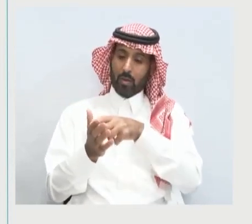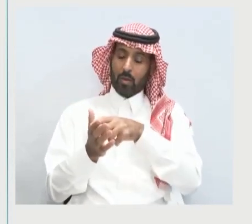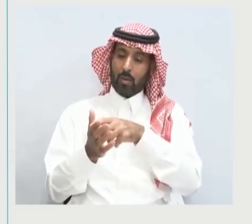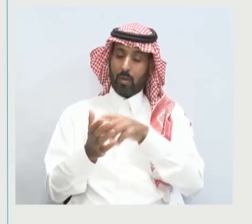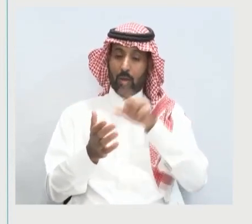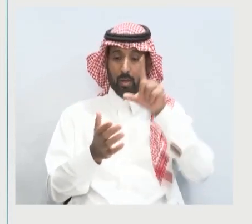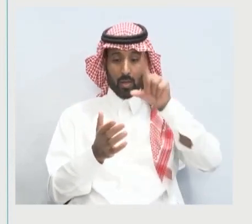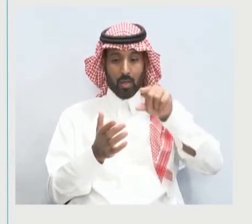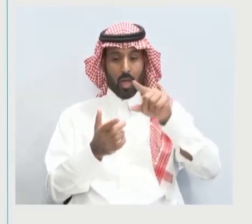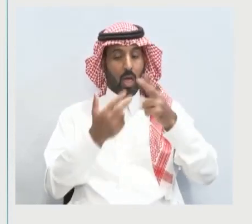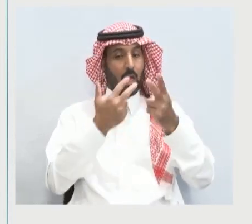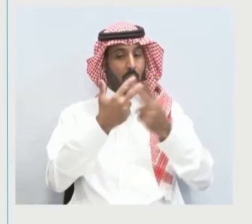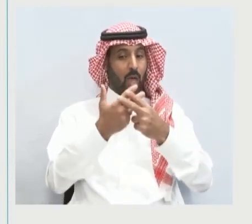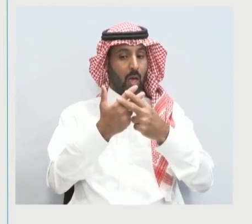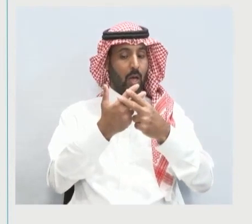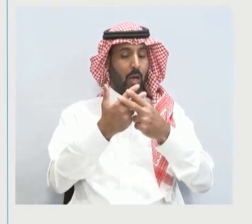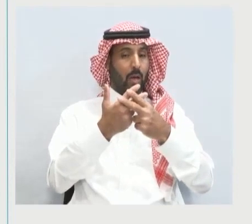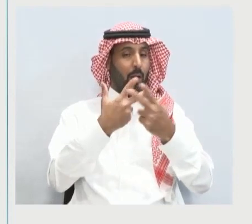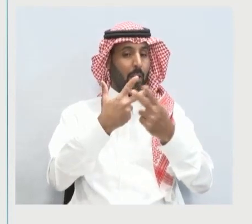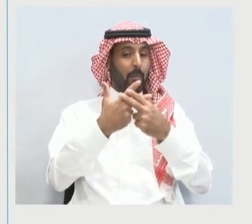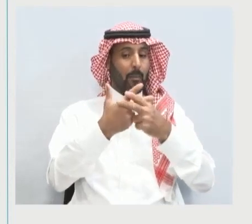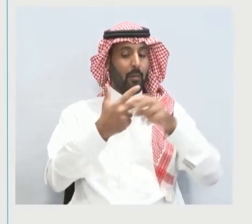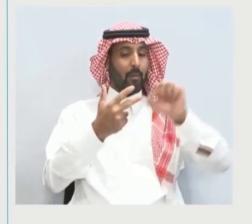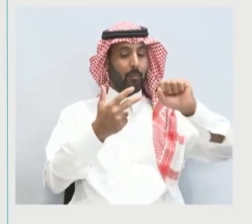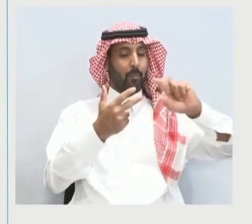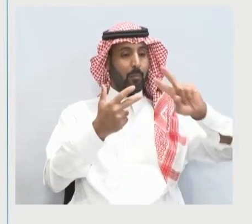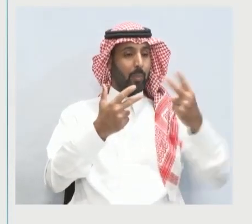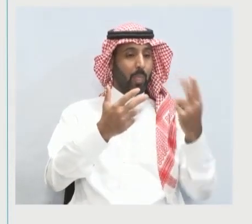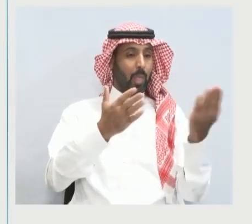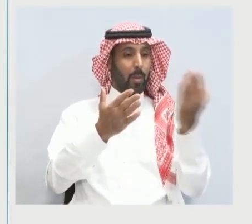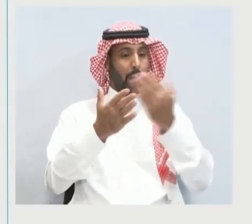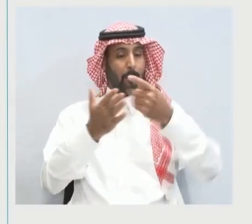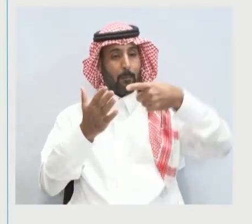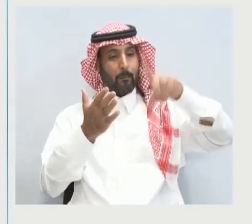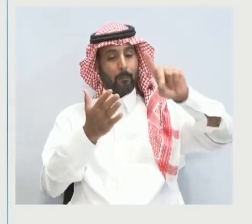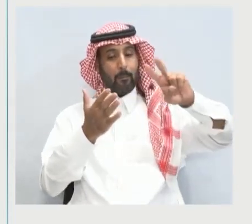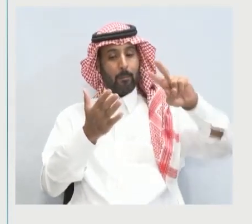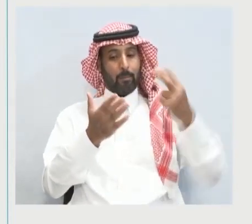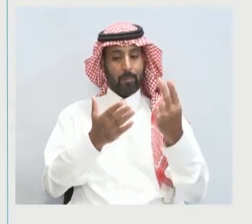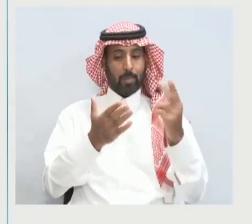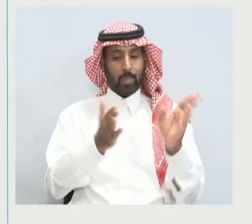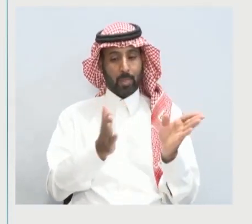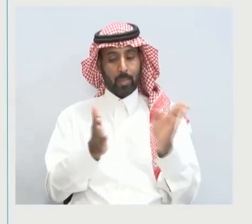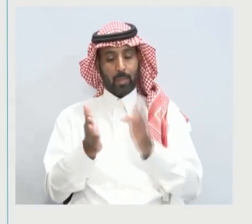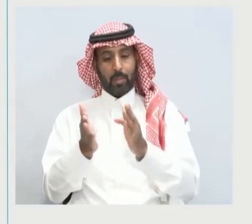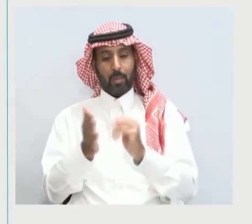محدد الخلايا في ميثان من الخليه اي 2 الى الخليه دي تو